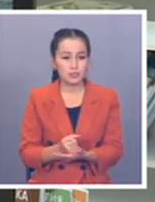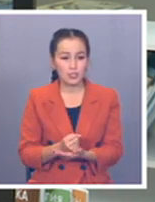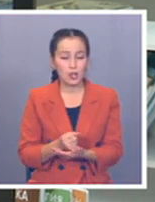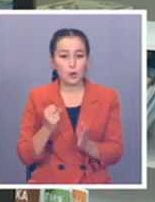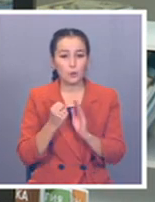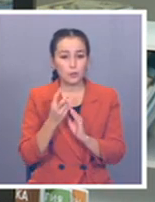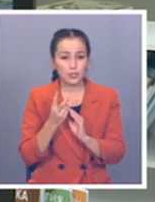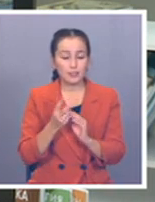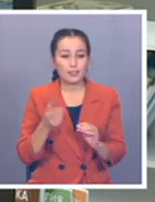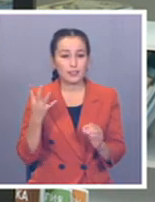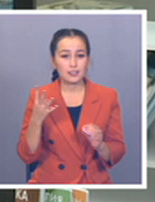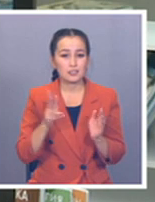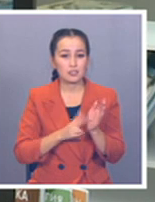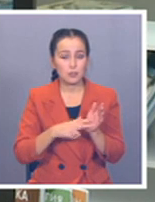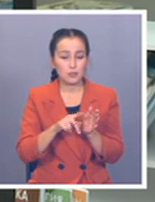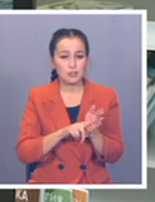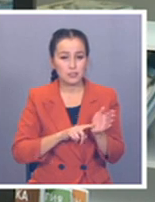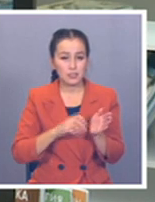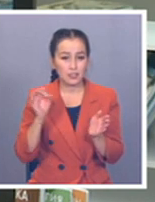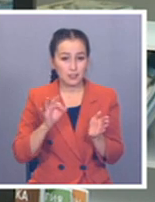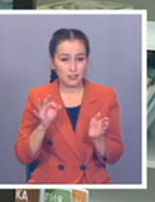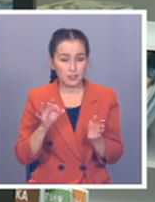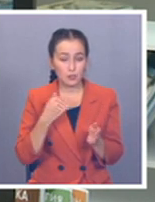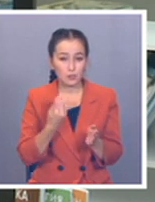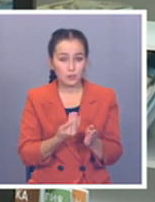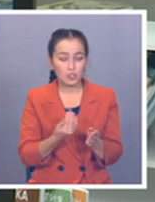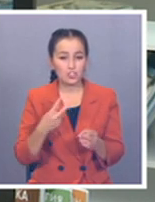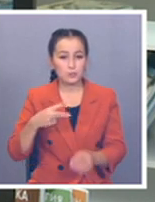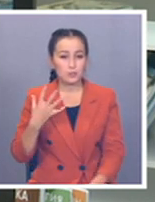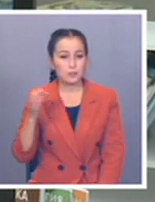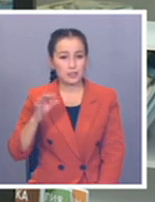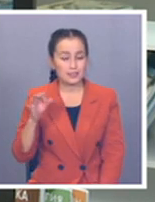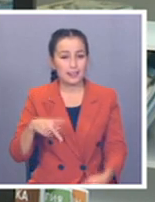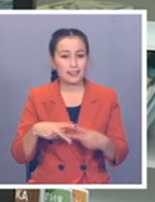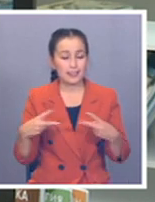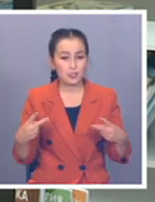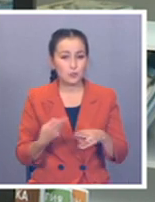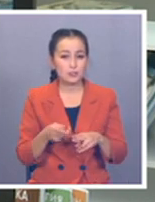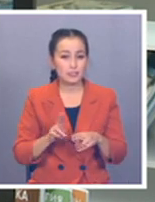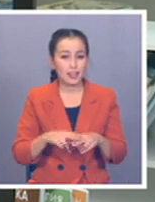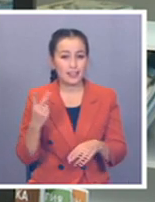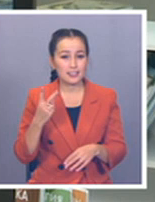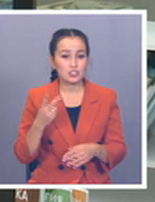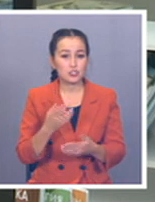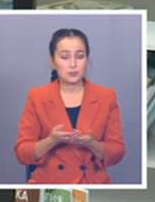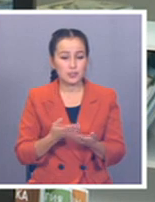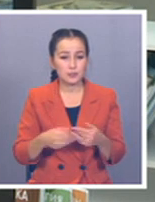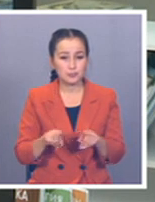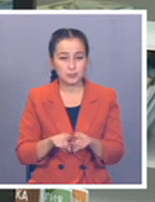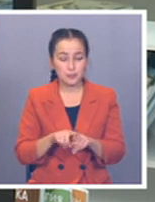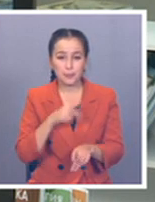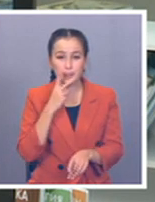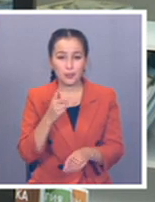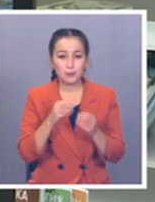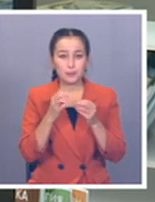12-нің 48-ге проценті қатынасы 25%-ке тең. Дәл осылай, екінші мысалда да 15-тің 25-ке